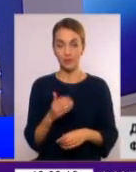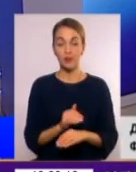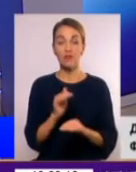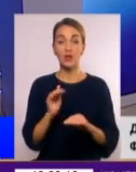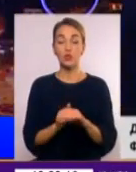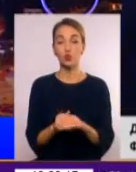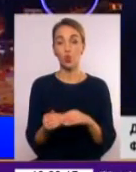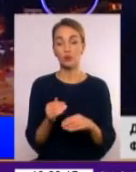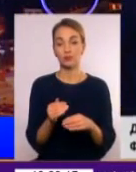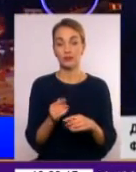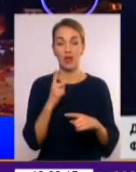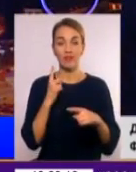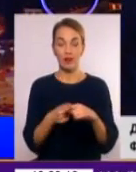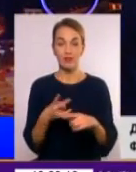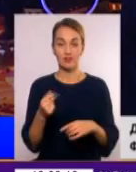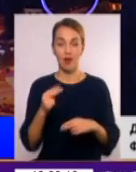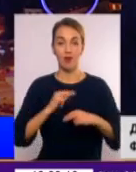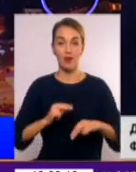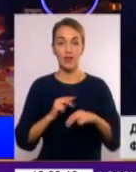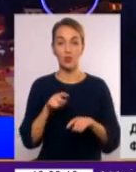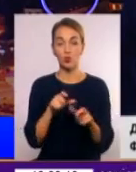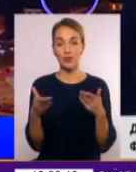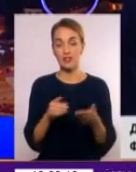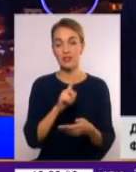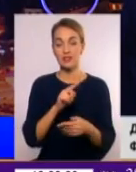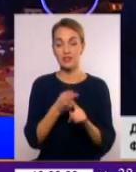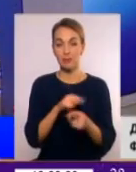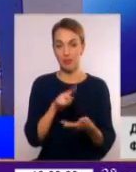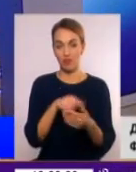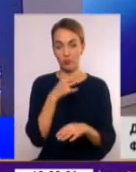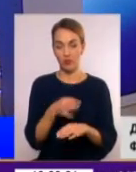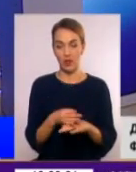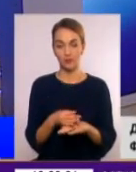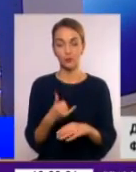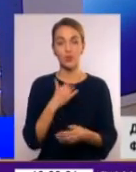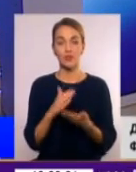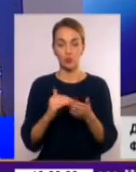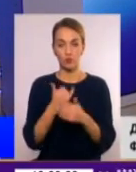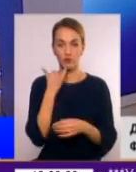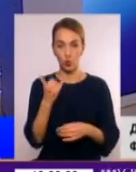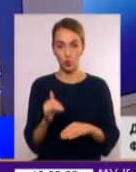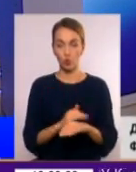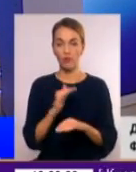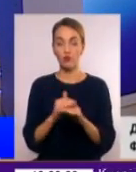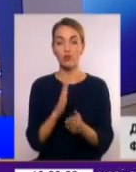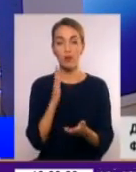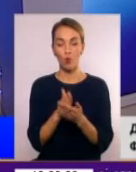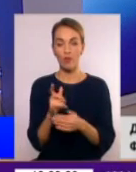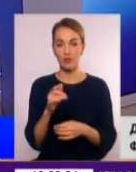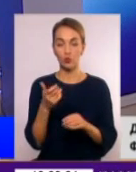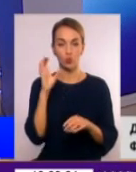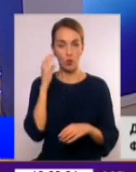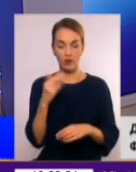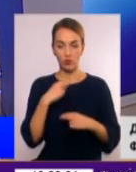фактично, ставили хрест на кар'єрі тих людей, які за ці питання відповідали. Є у нас дзвіночок. Доброго вечора. Будь ласка, ви в прямому ефірі. Ми вас слухаємо